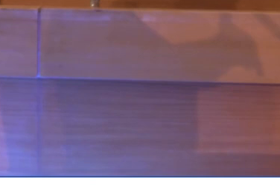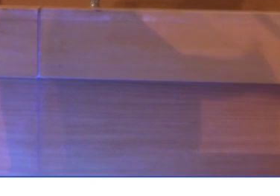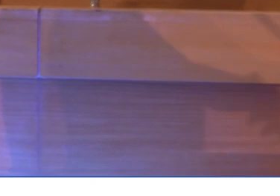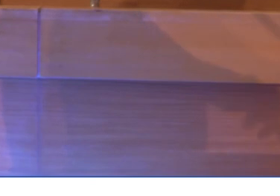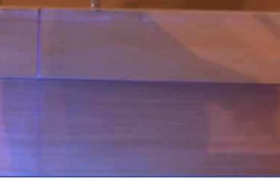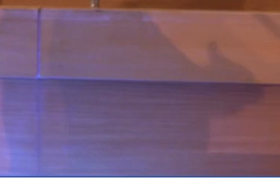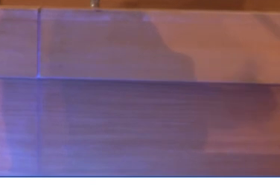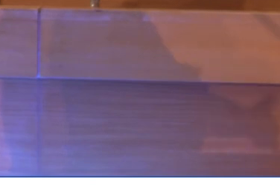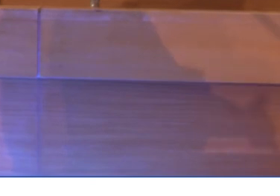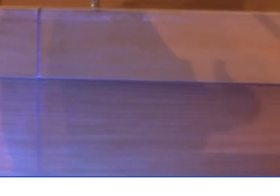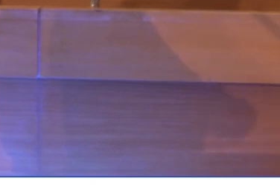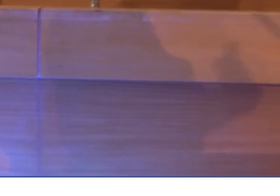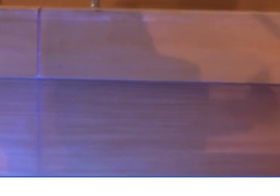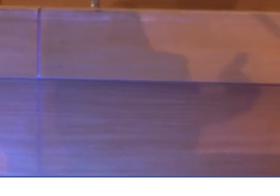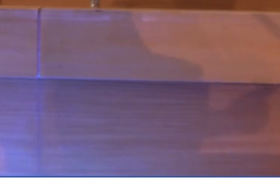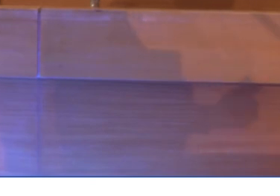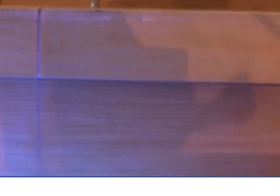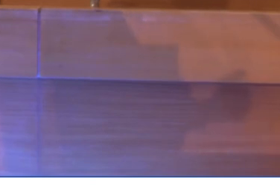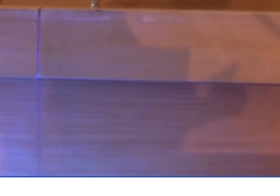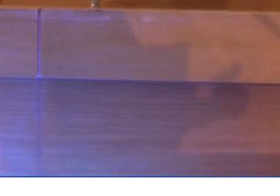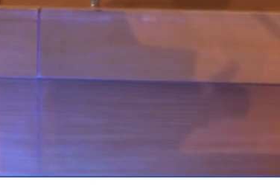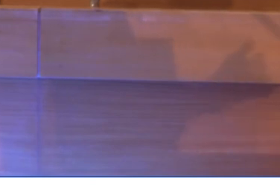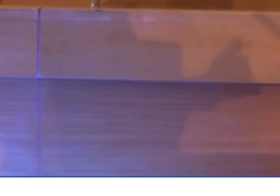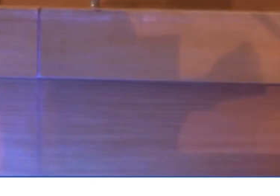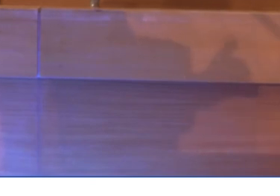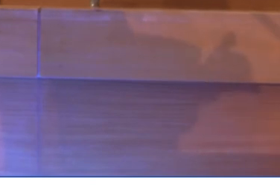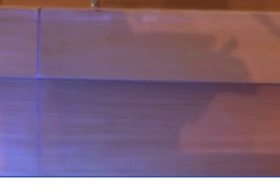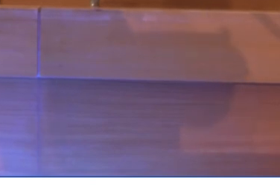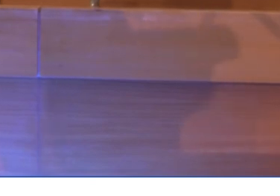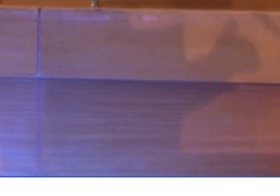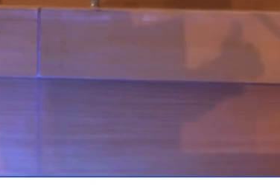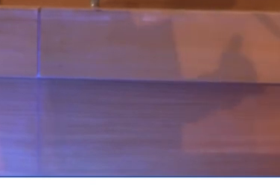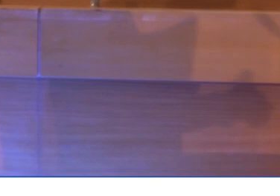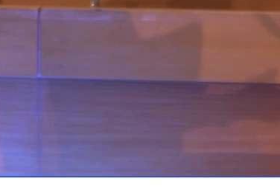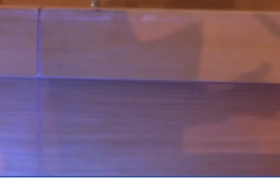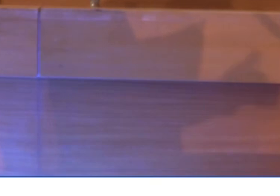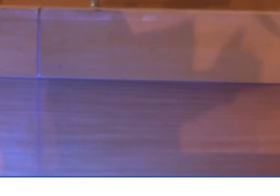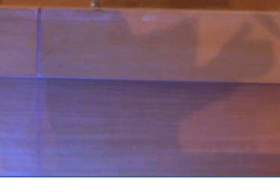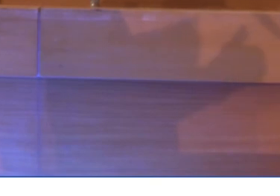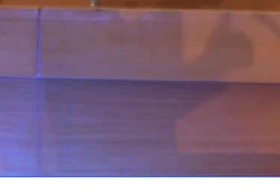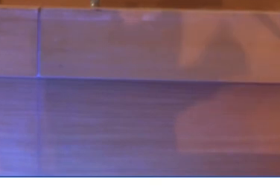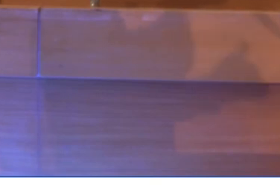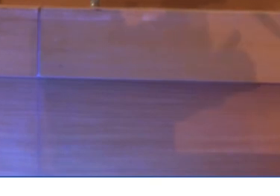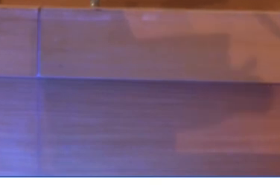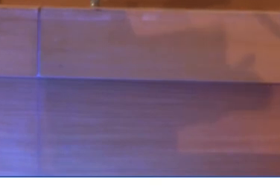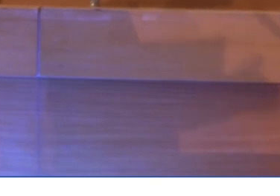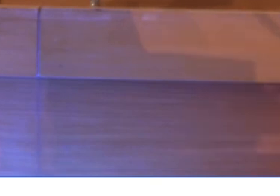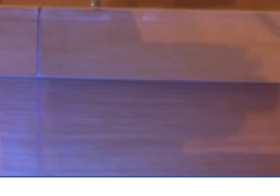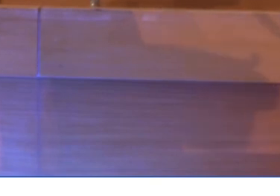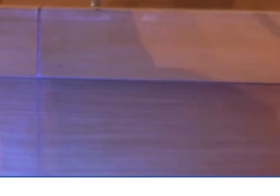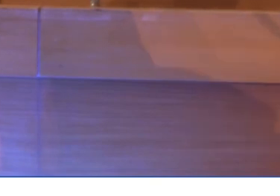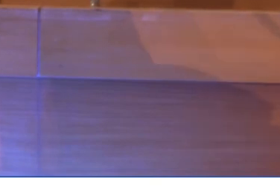so die Grundlage für Kooperationen und Zusammenarbeit also diese erste Mal diese Plattform zusammen wir haben ein